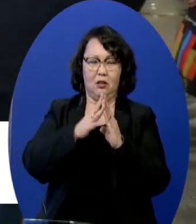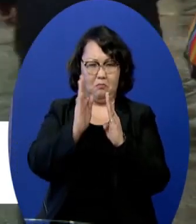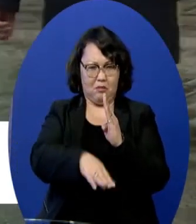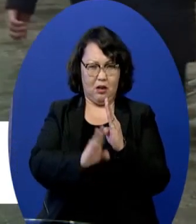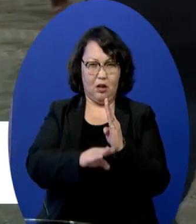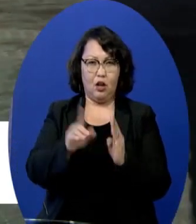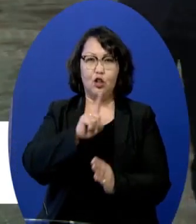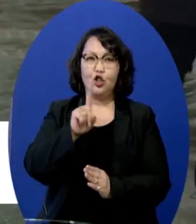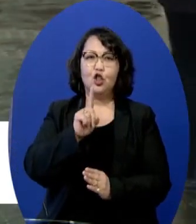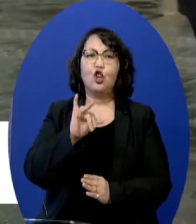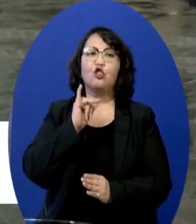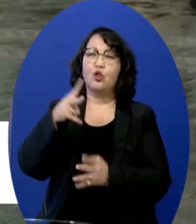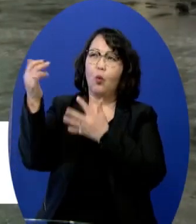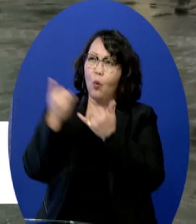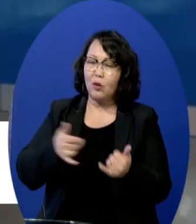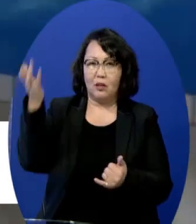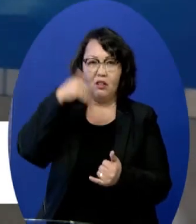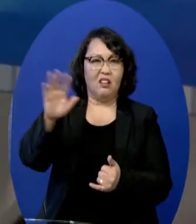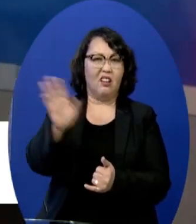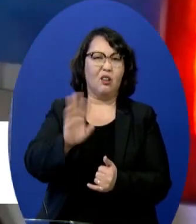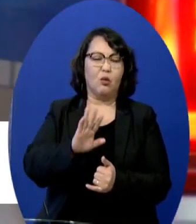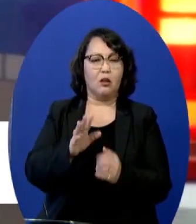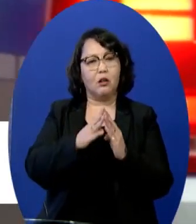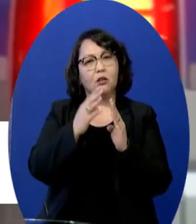багтаагаар тэмдэглэхэ илэрхийлж байна.